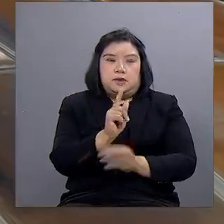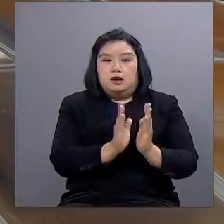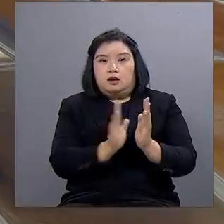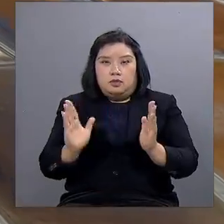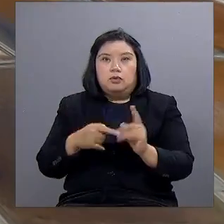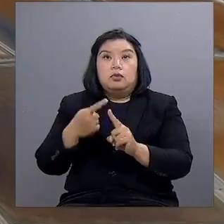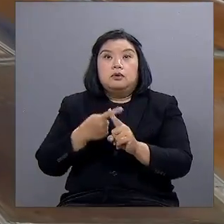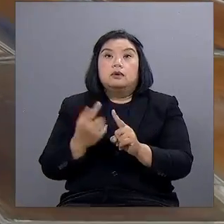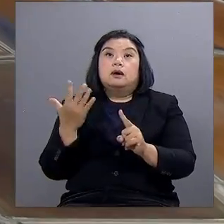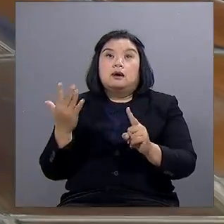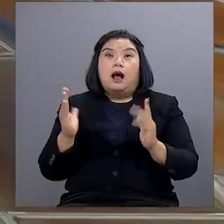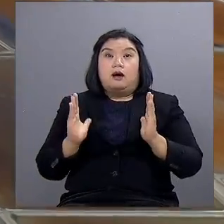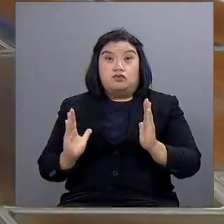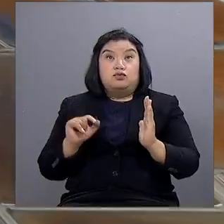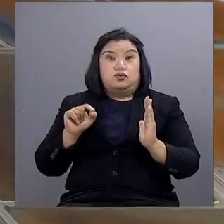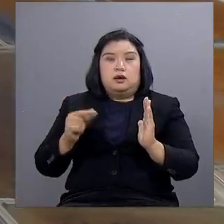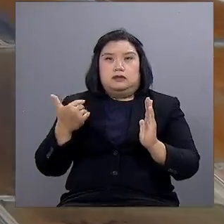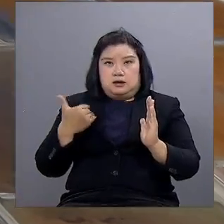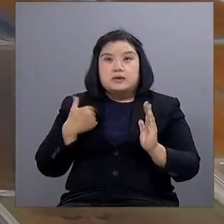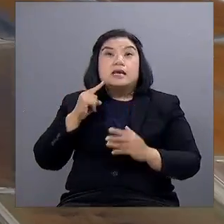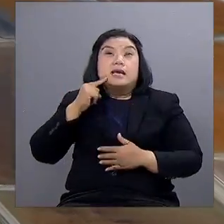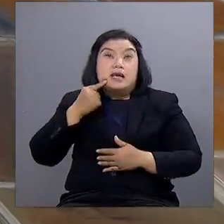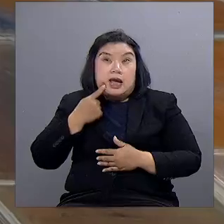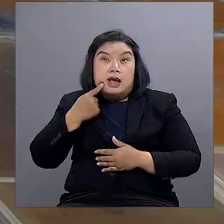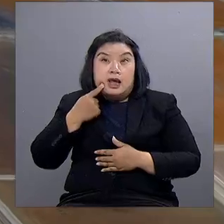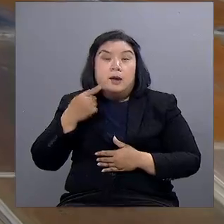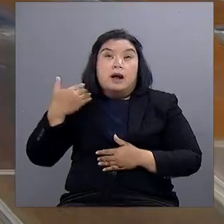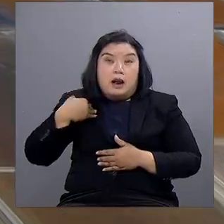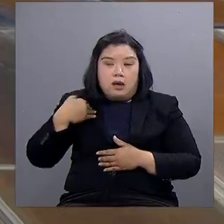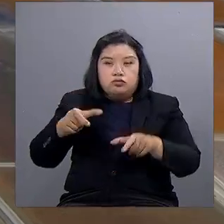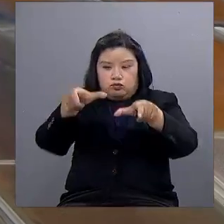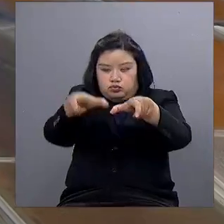คมก็จะเห็นว่ามีเกลือเต็มท้องนาไปหมดเลยครับ